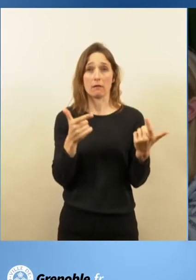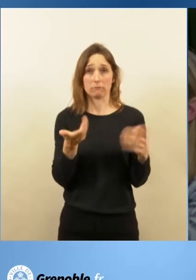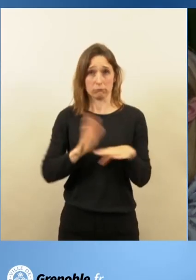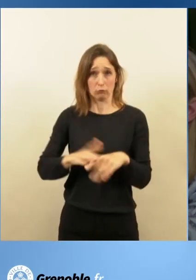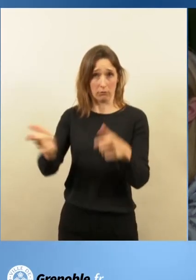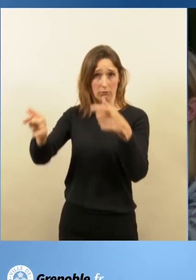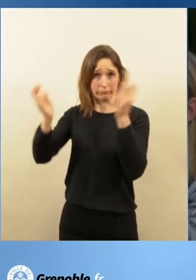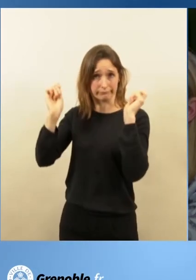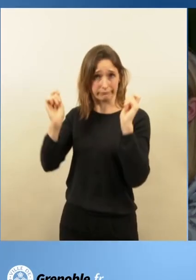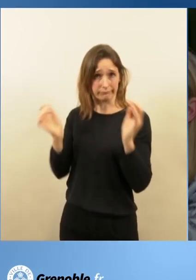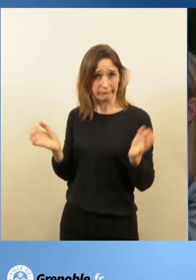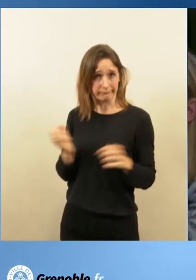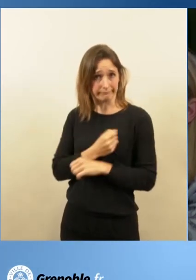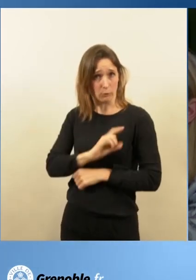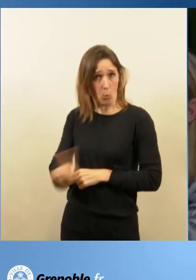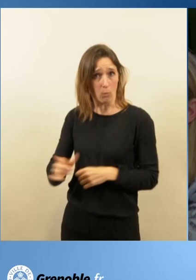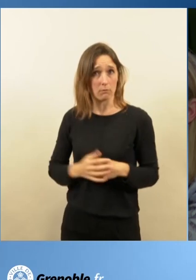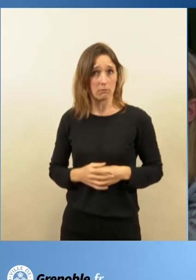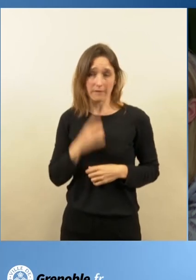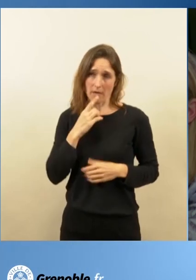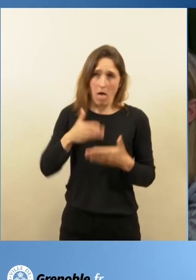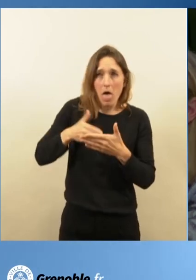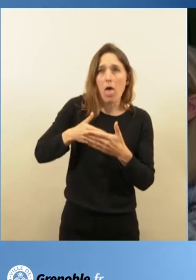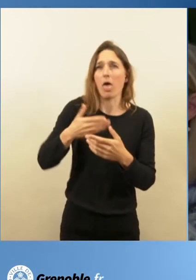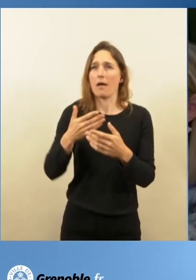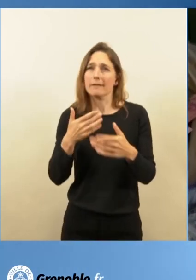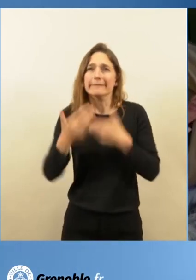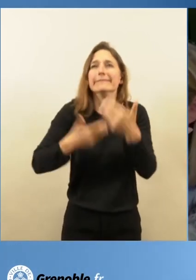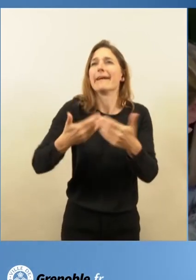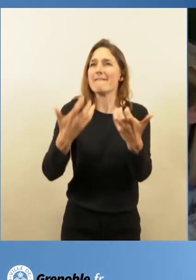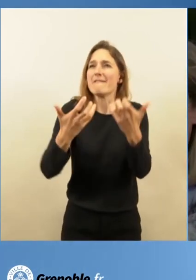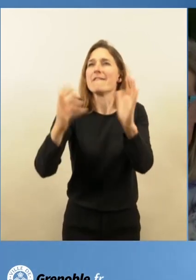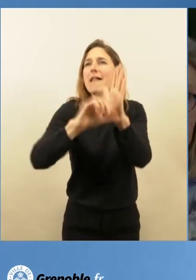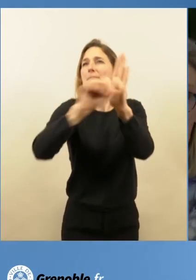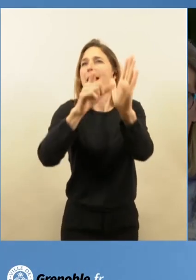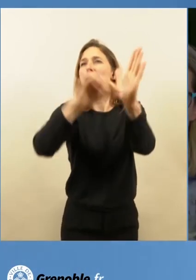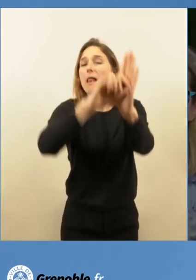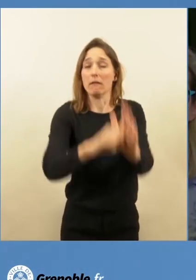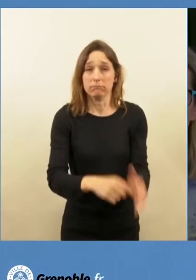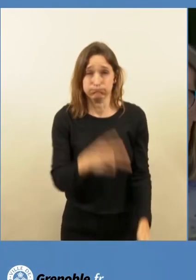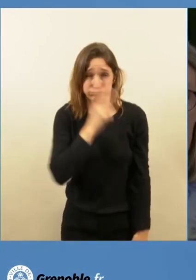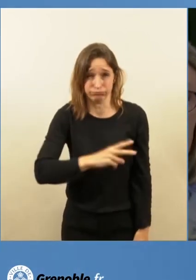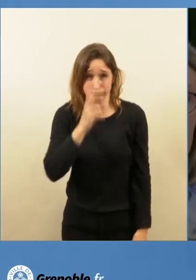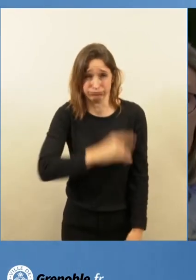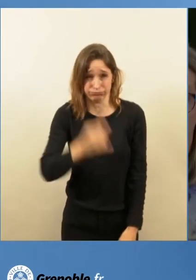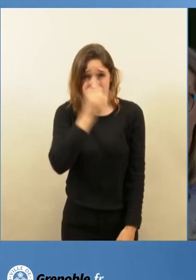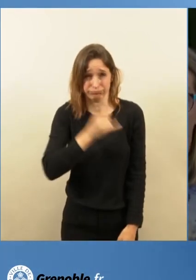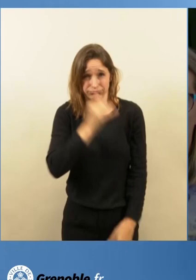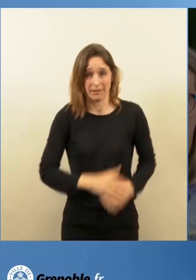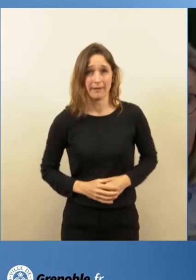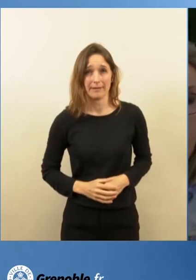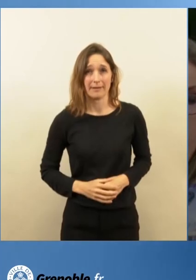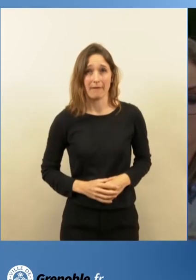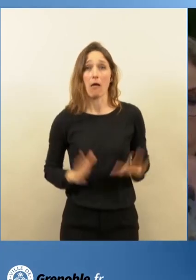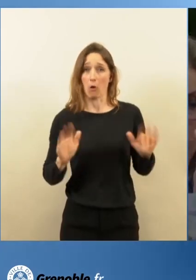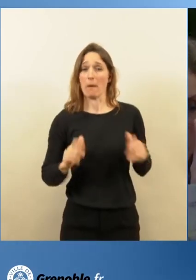cette course sous tous ces aspects à des côtés vraiment cocasse alors vous avez reçu le prix